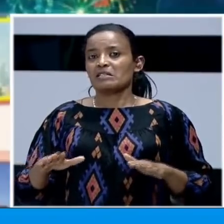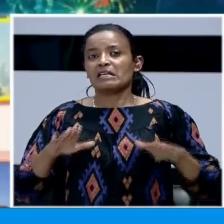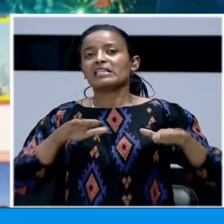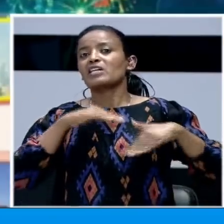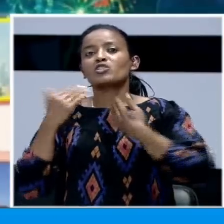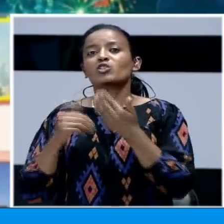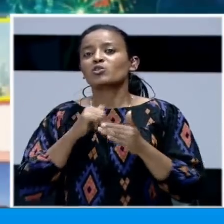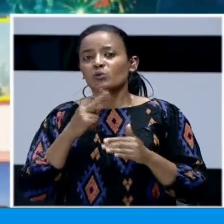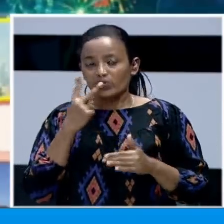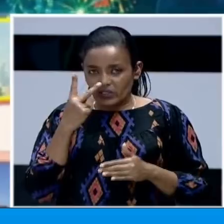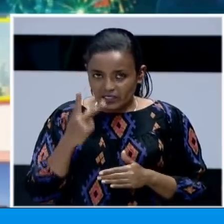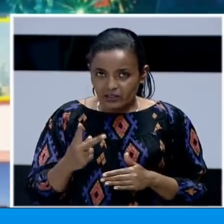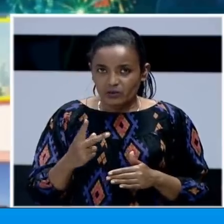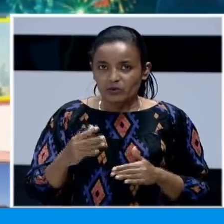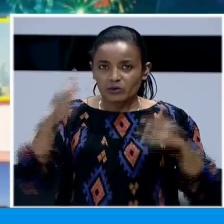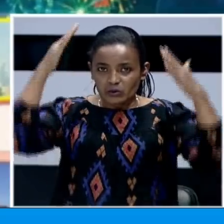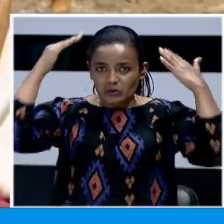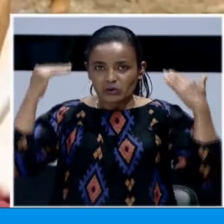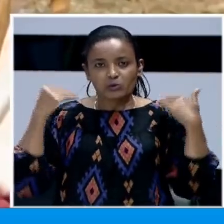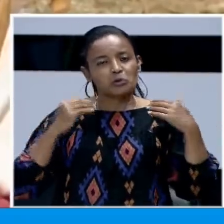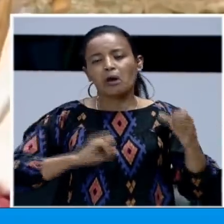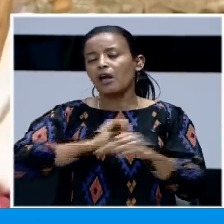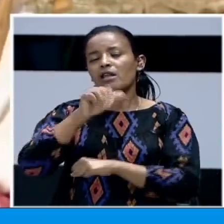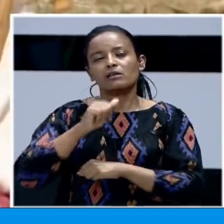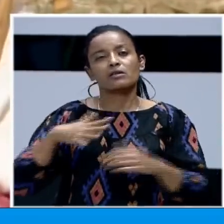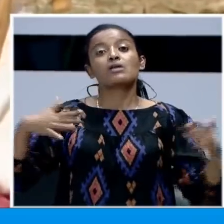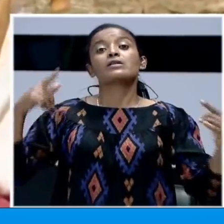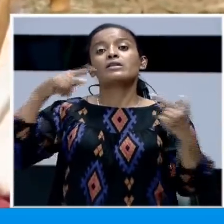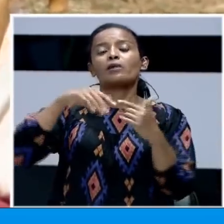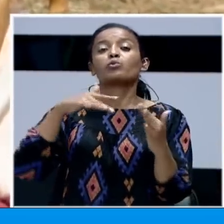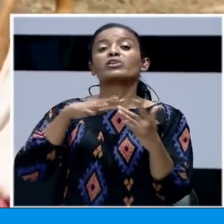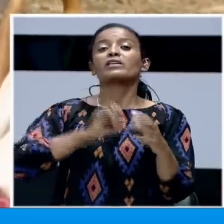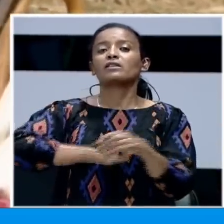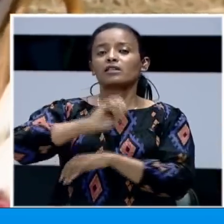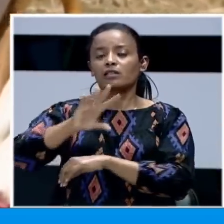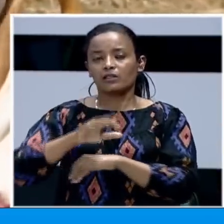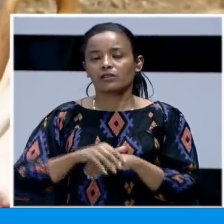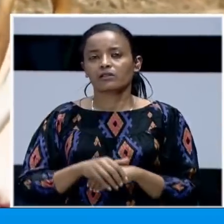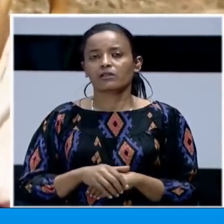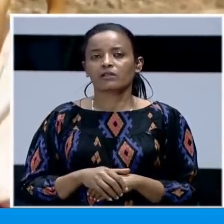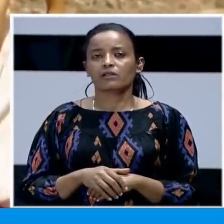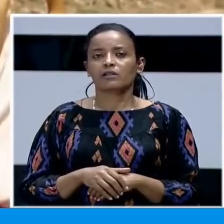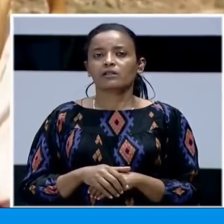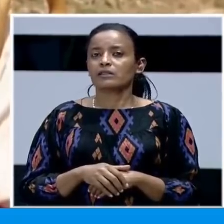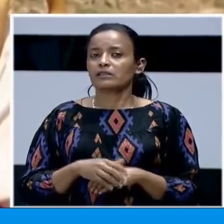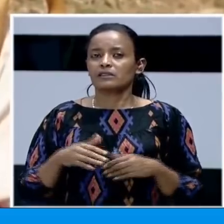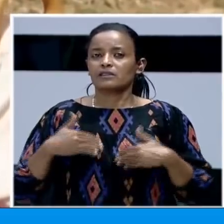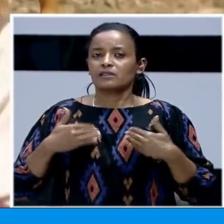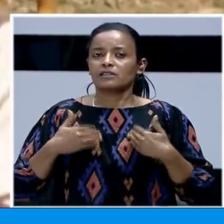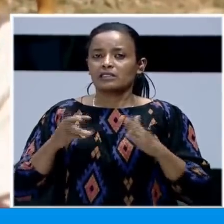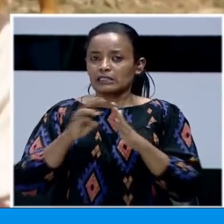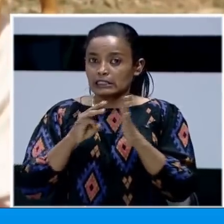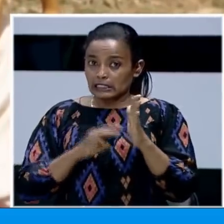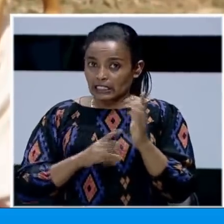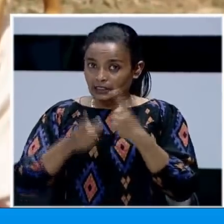ተሰውኡ ኢና ርኢና ክምርዖ ወይሰደና ዮምን ናኩናት እናሰደና ዮም ቲ ሃረርሳ ግን ስርዓት ንምምፃ